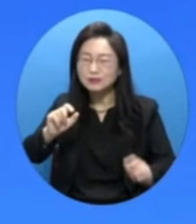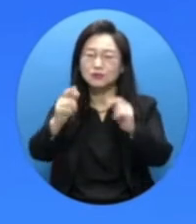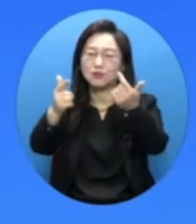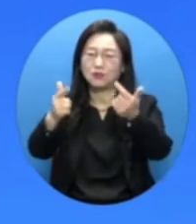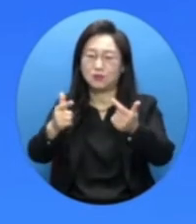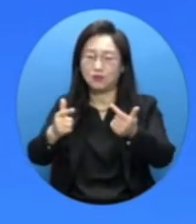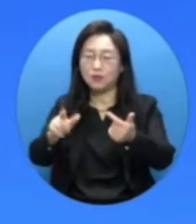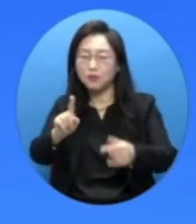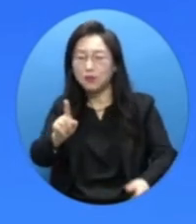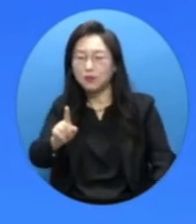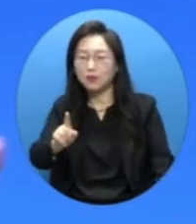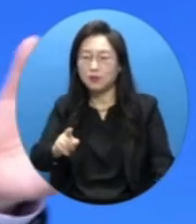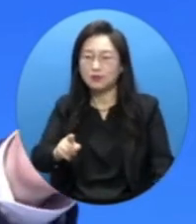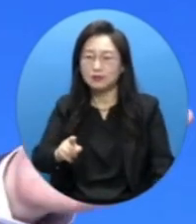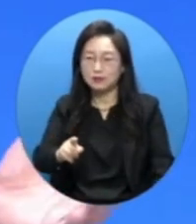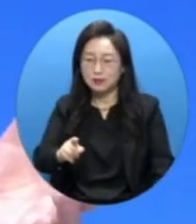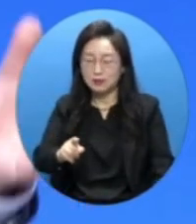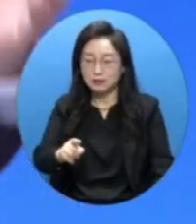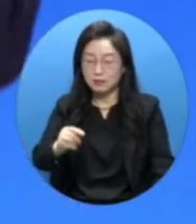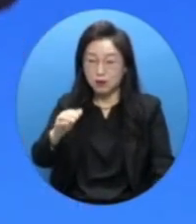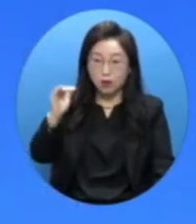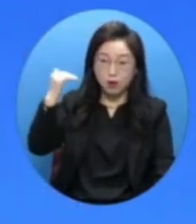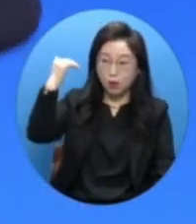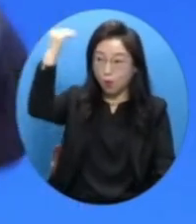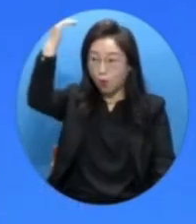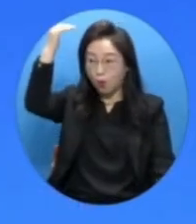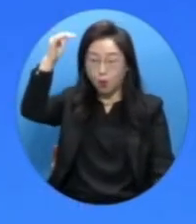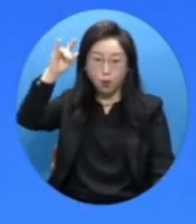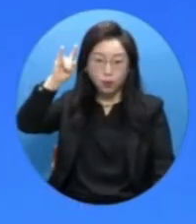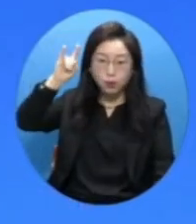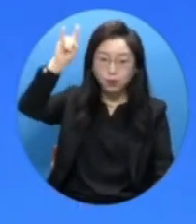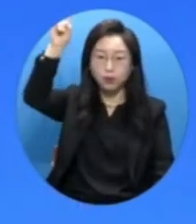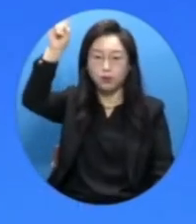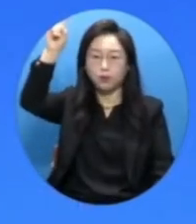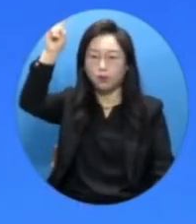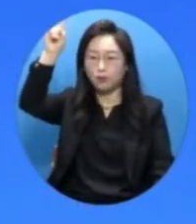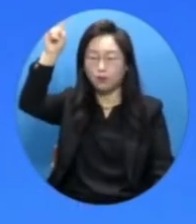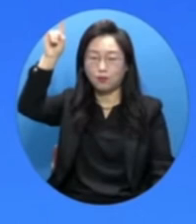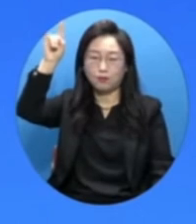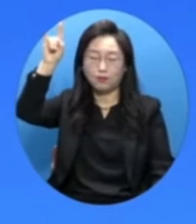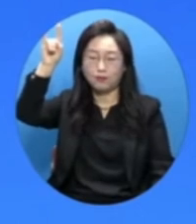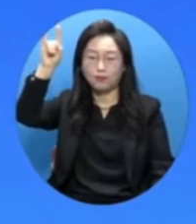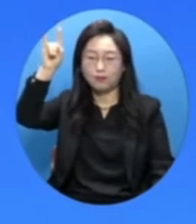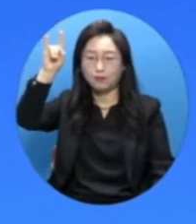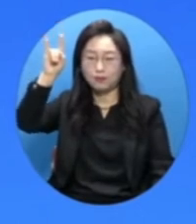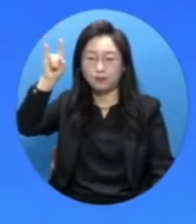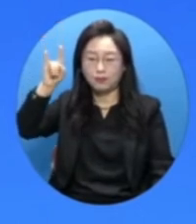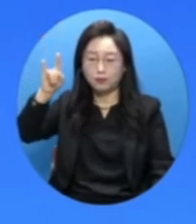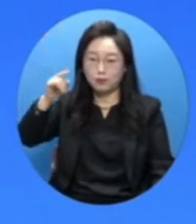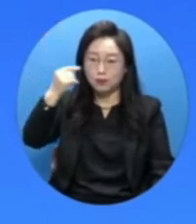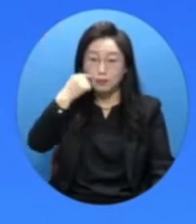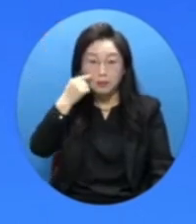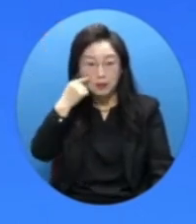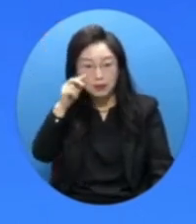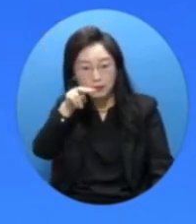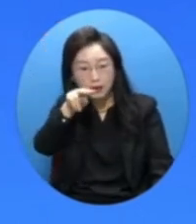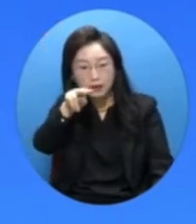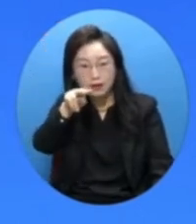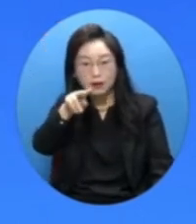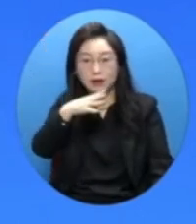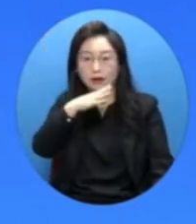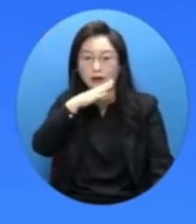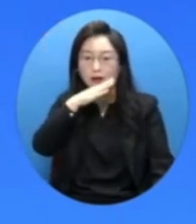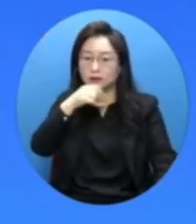그들에게 있는 거인들 그러니까 크고 그들이 보기에 자기들이